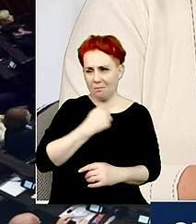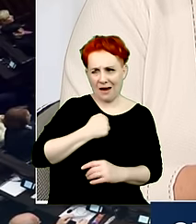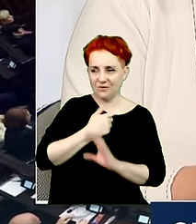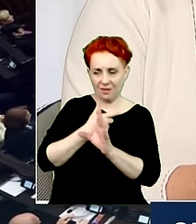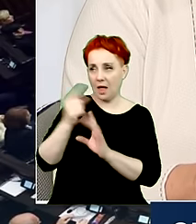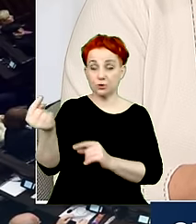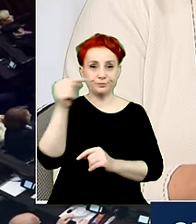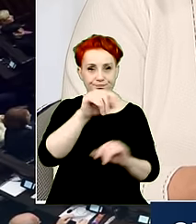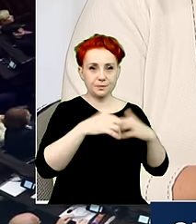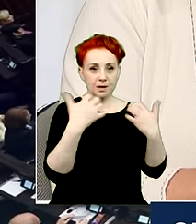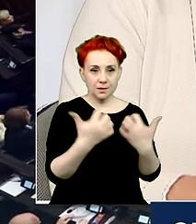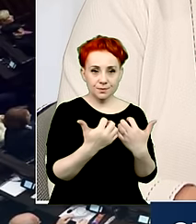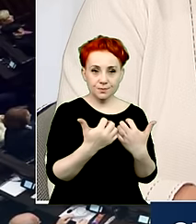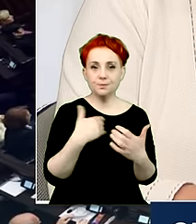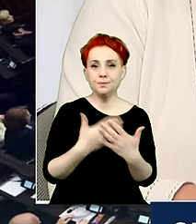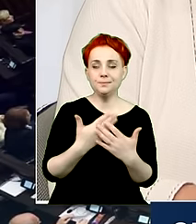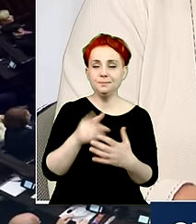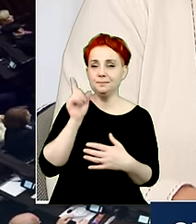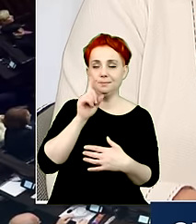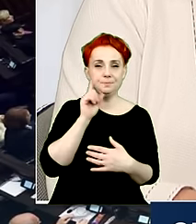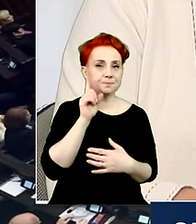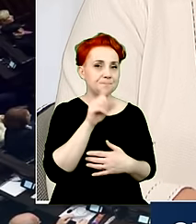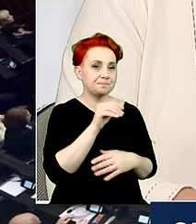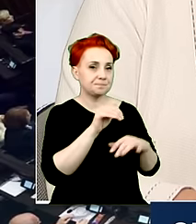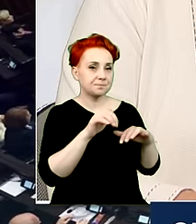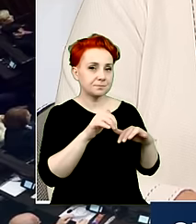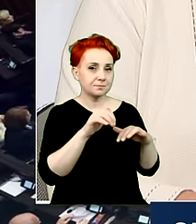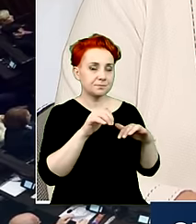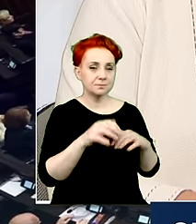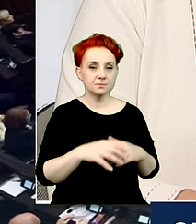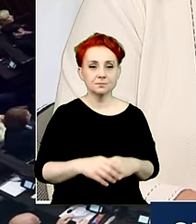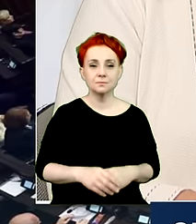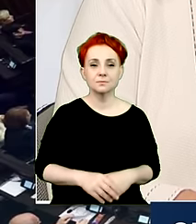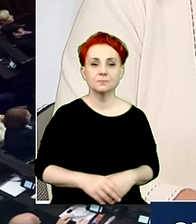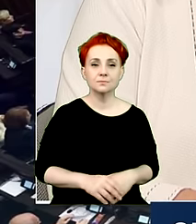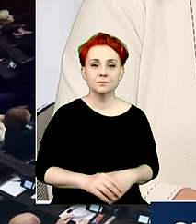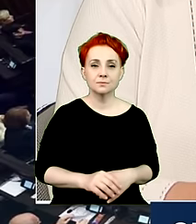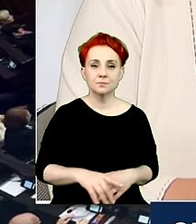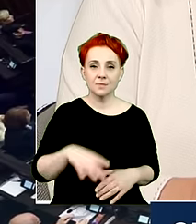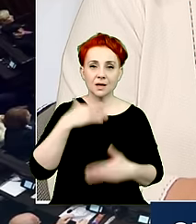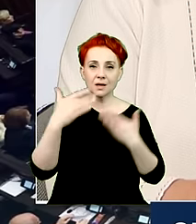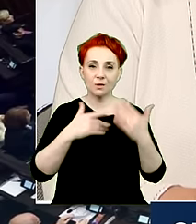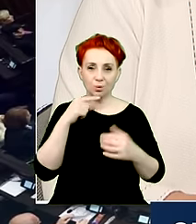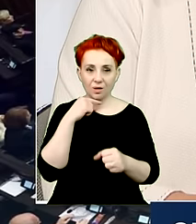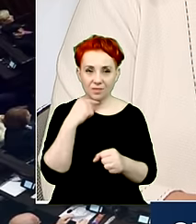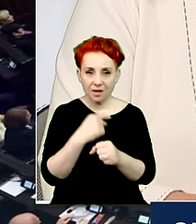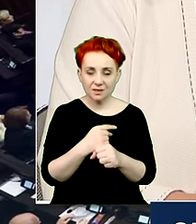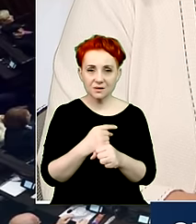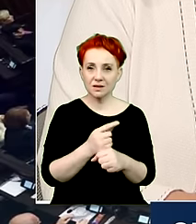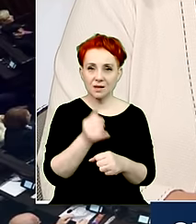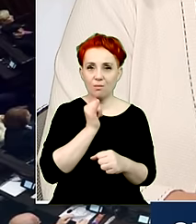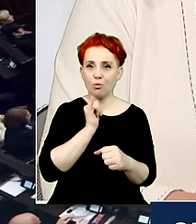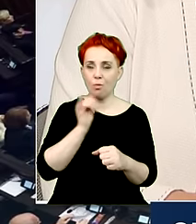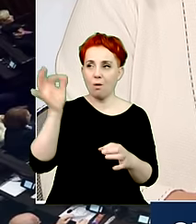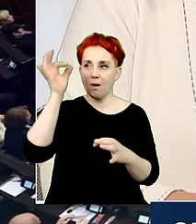panie senatorze, proszę tutaj absolutnie nie sugerować. Ubolewam. Gratuluję tak, takiej decyzji. Decyzji, proszę nie próbować tu jakoś skleić tej pani z